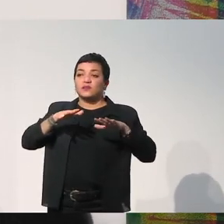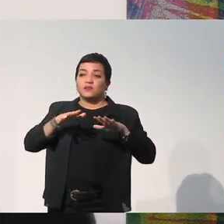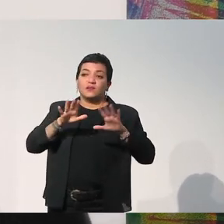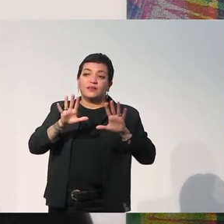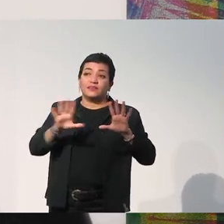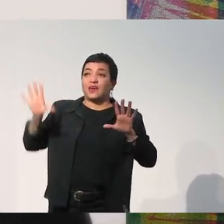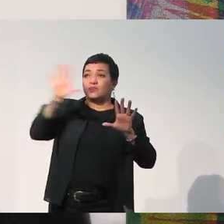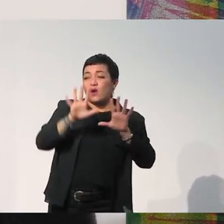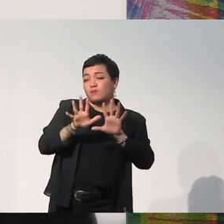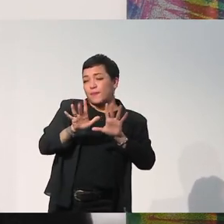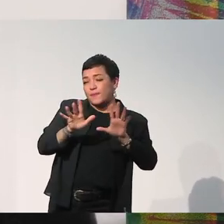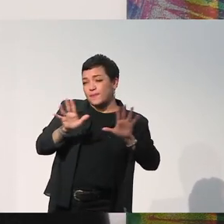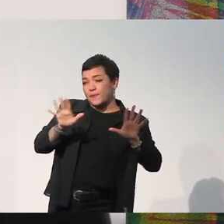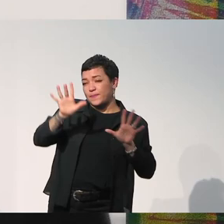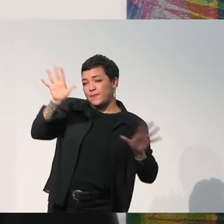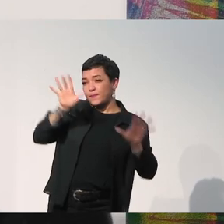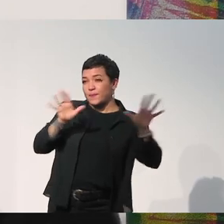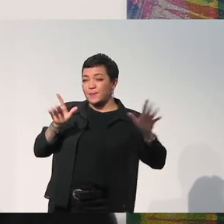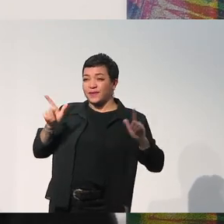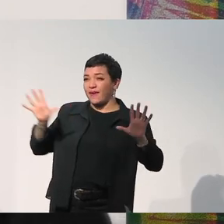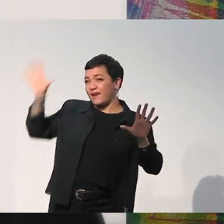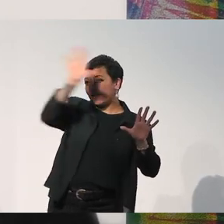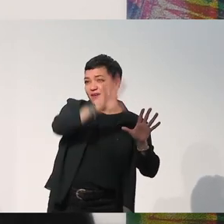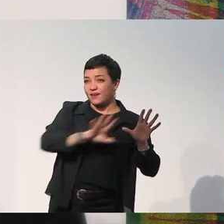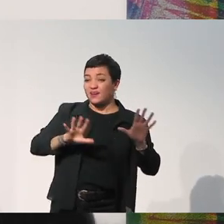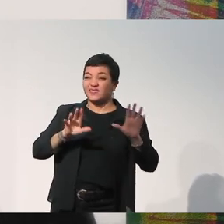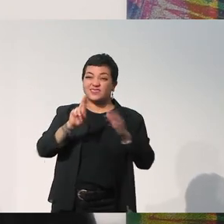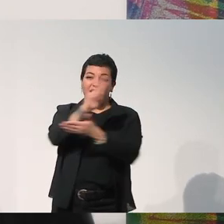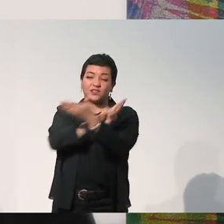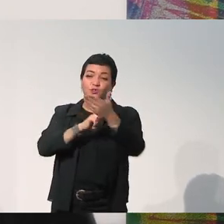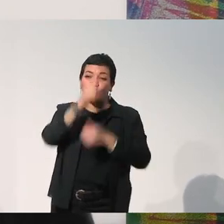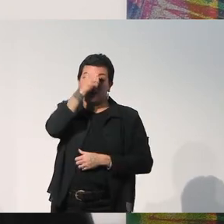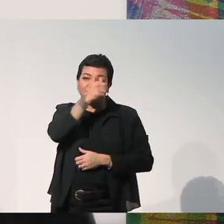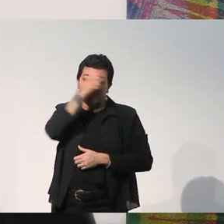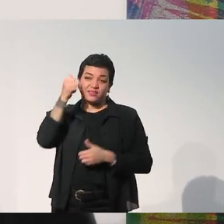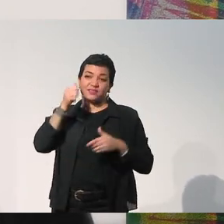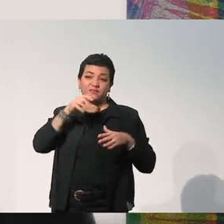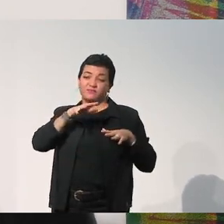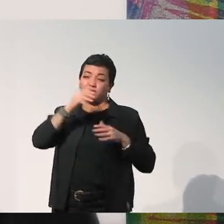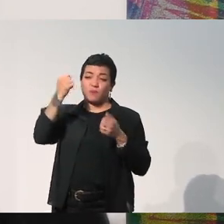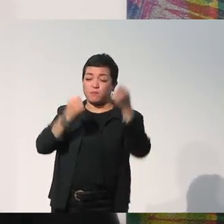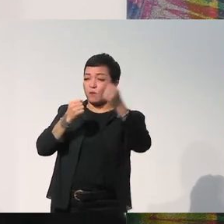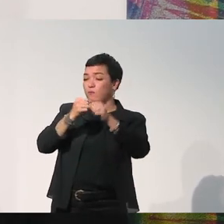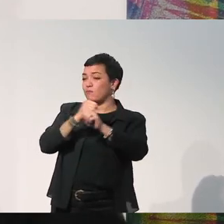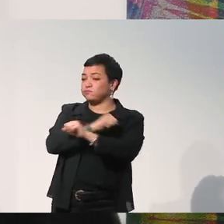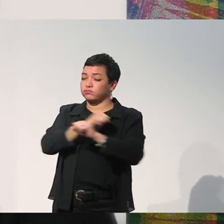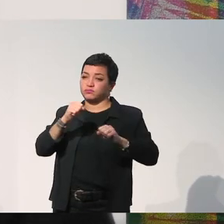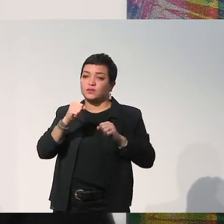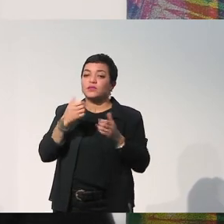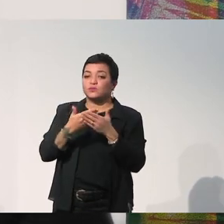mais surtout à l'intérieur de ce qu'on appelait la région chrétienne. Donc c'est peut-être le moment le plus fratricide du